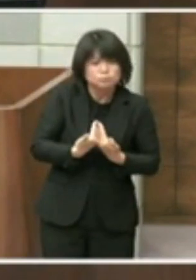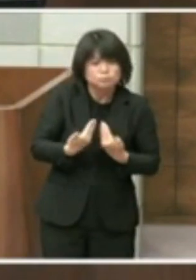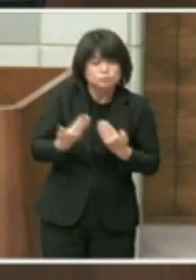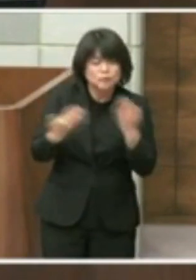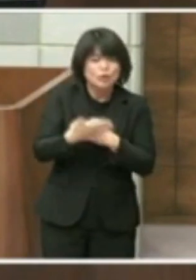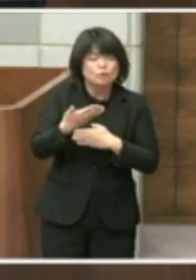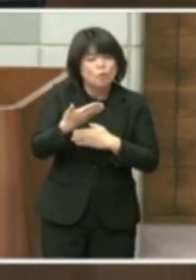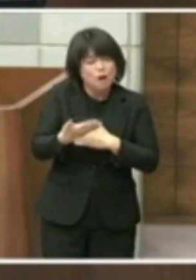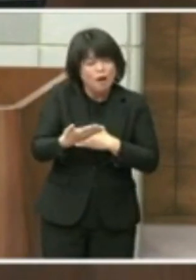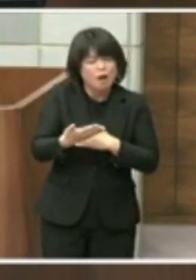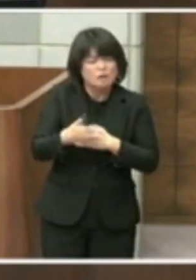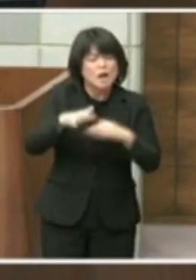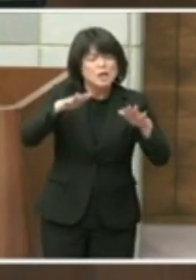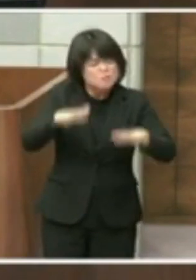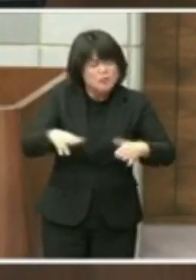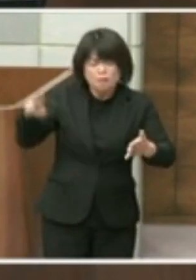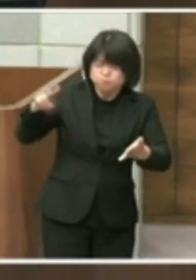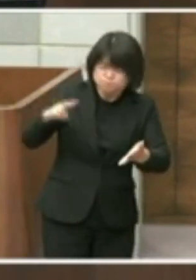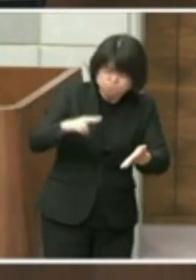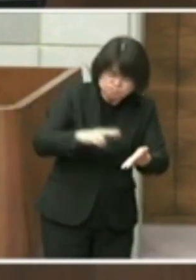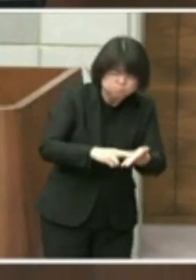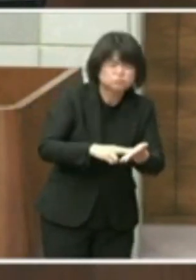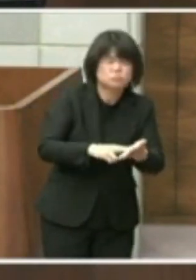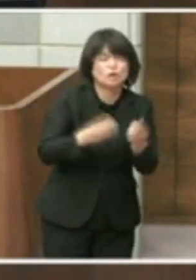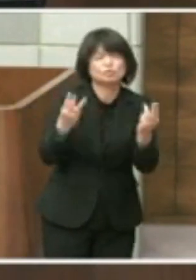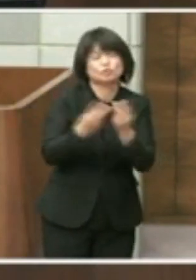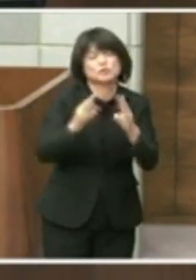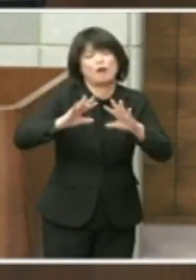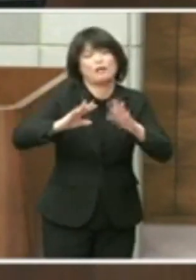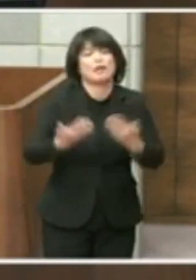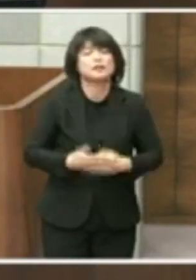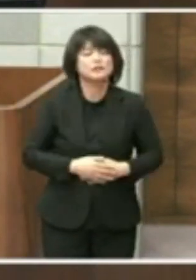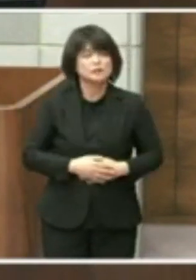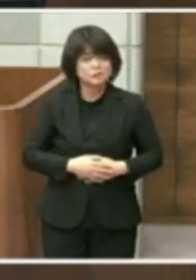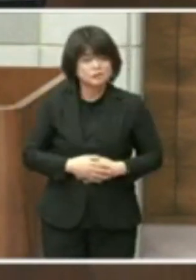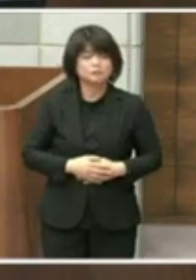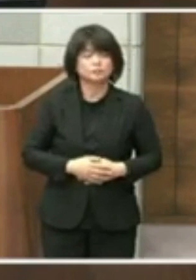については、いまだ確定的な知見はないとされております。